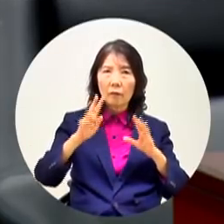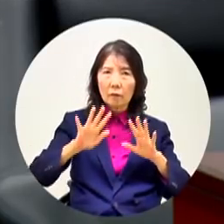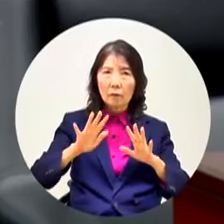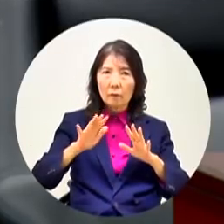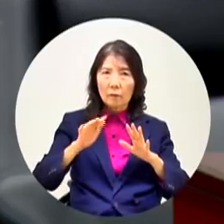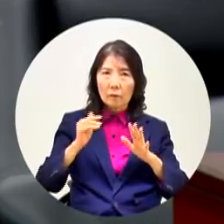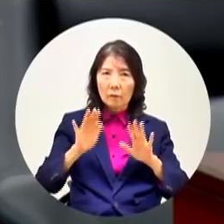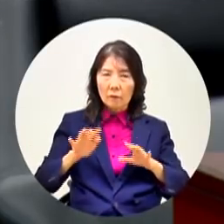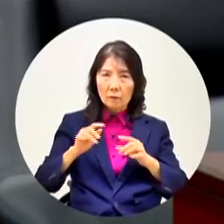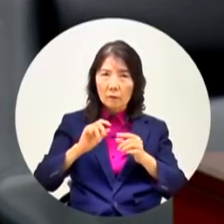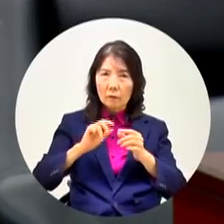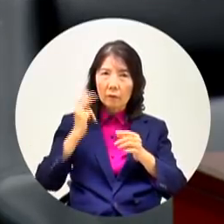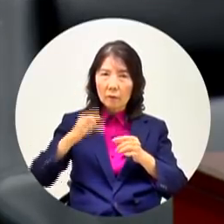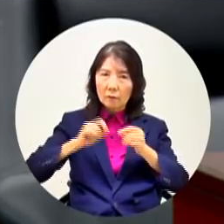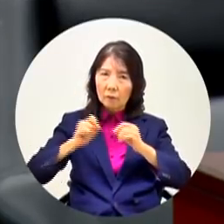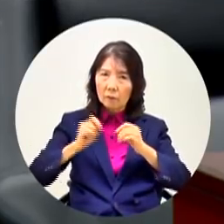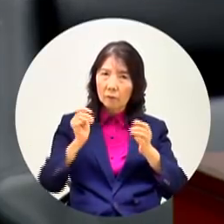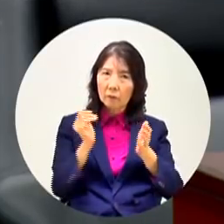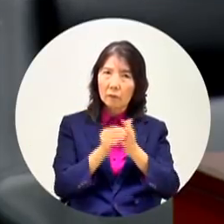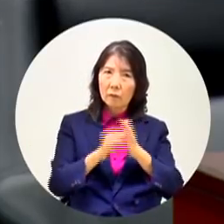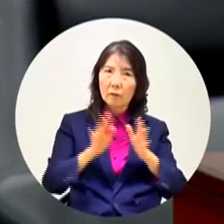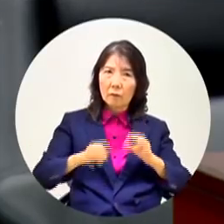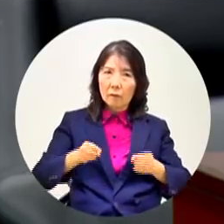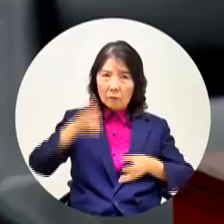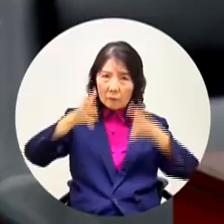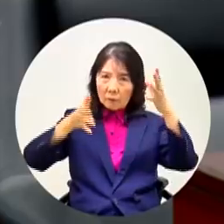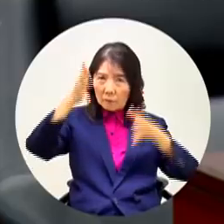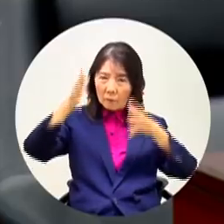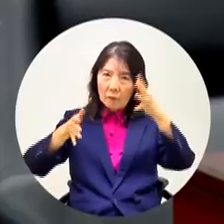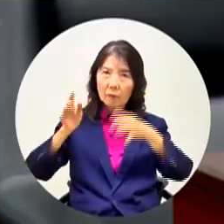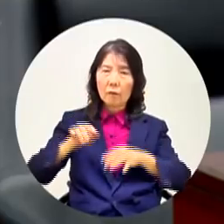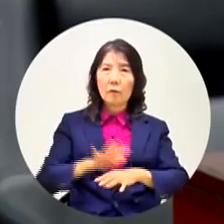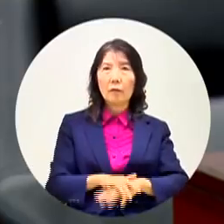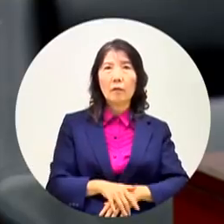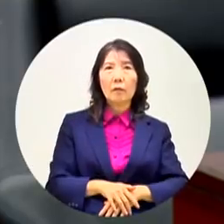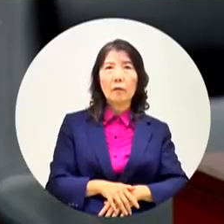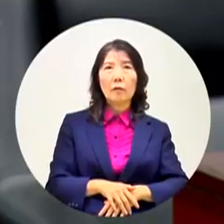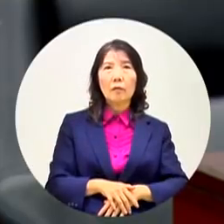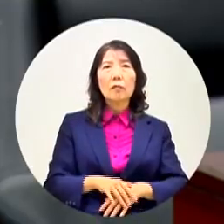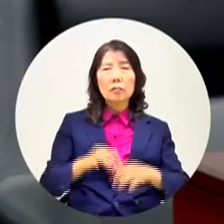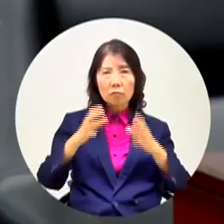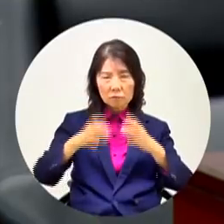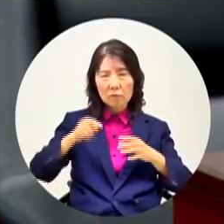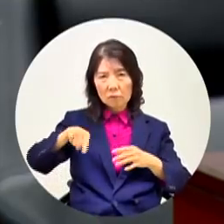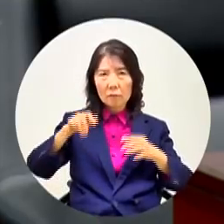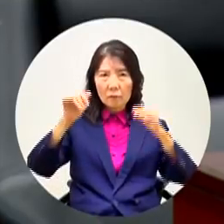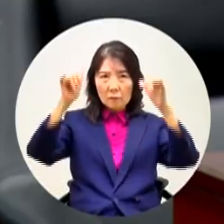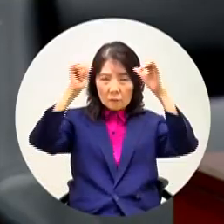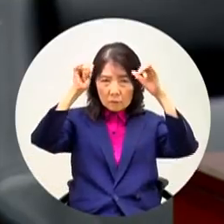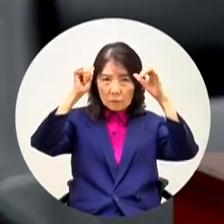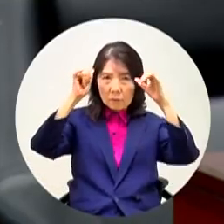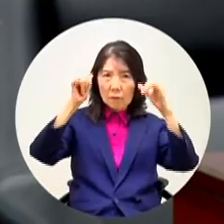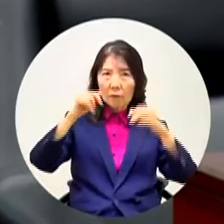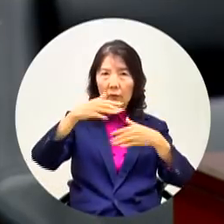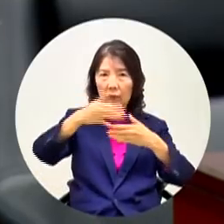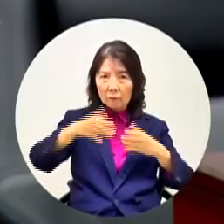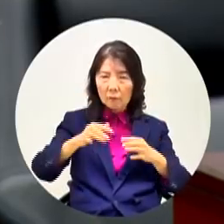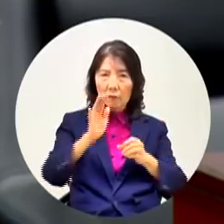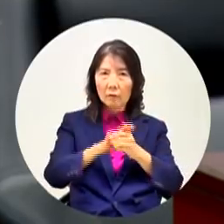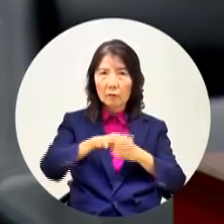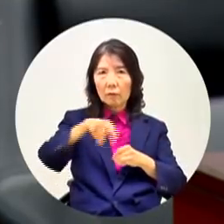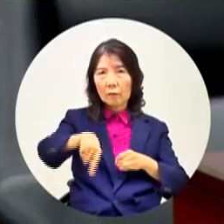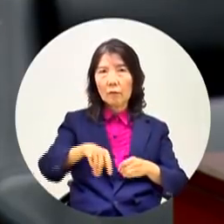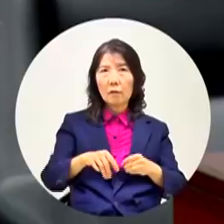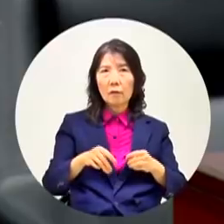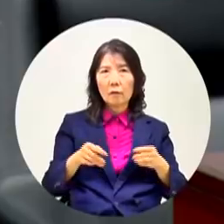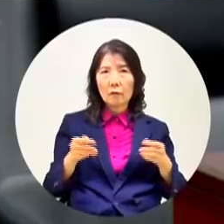即马已经所有的大楼拢起来伫咱个牛寮埔。啊，牛寮埔起了，我要拜